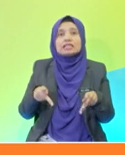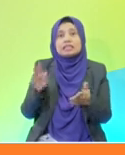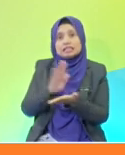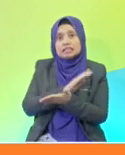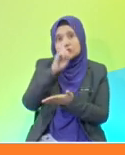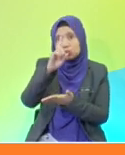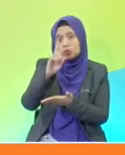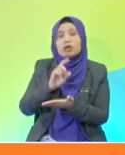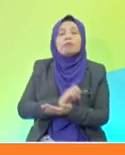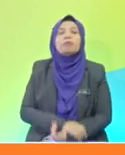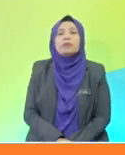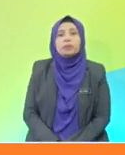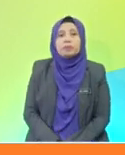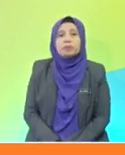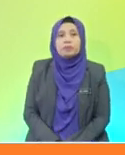oke